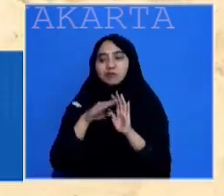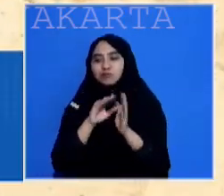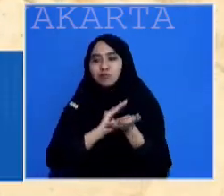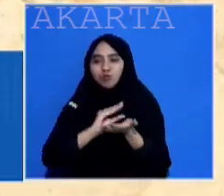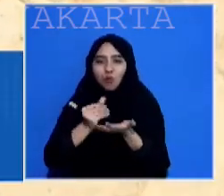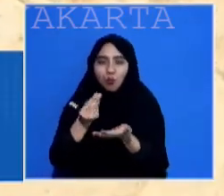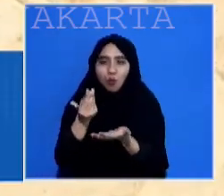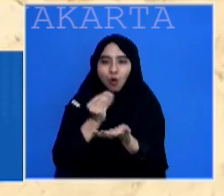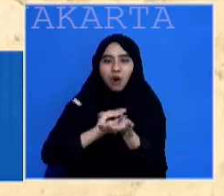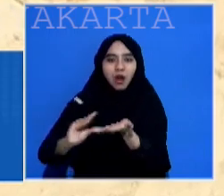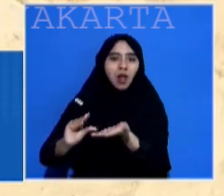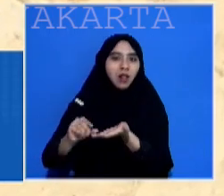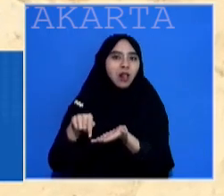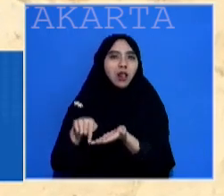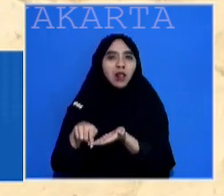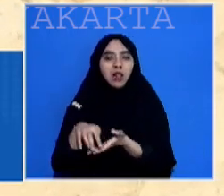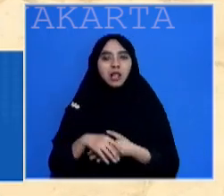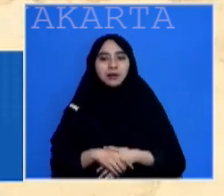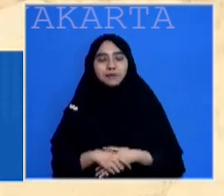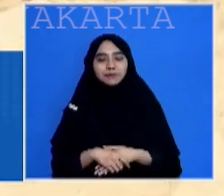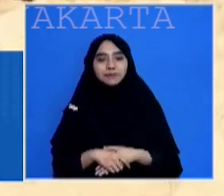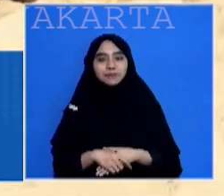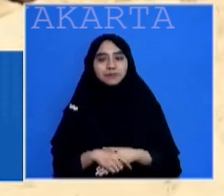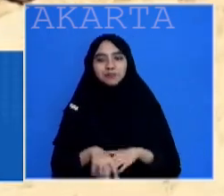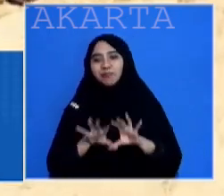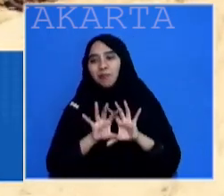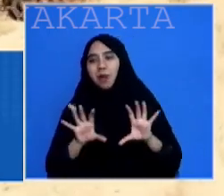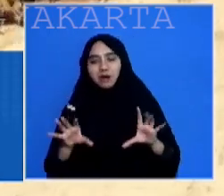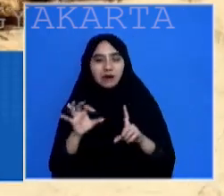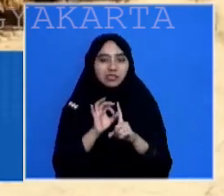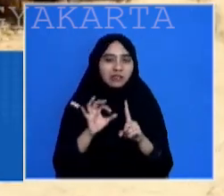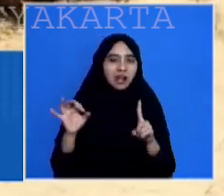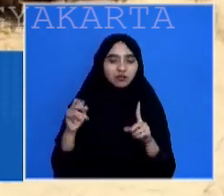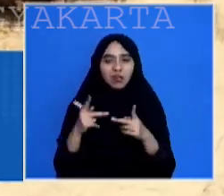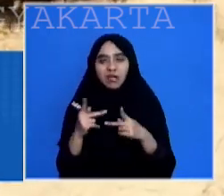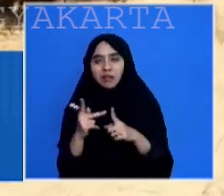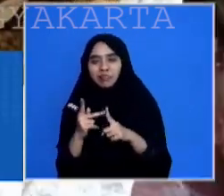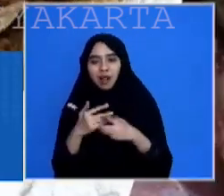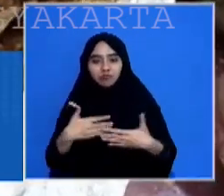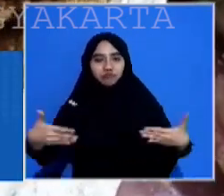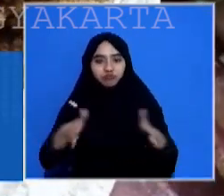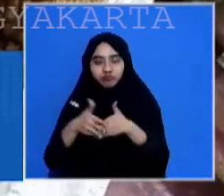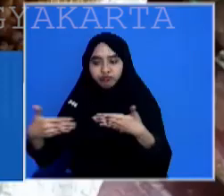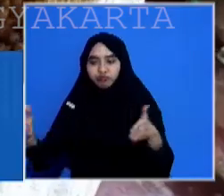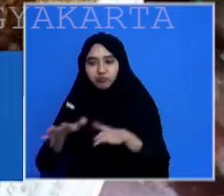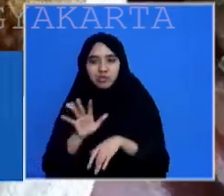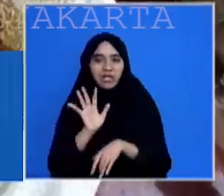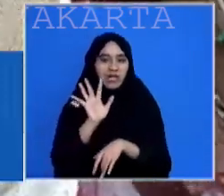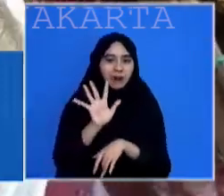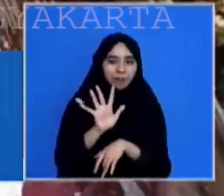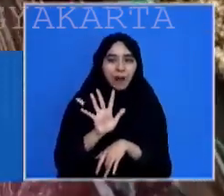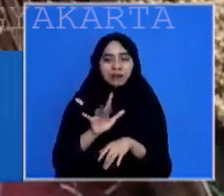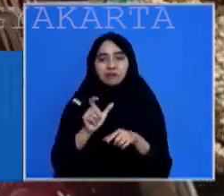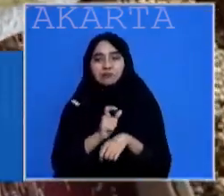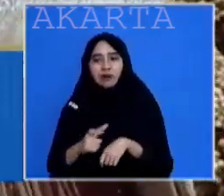kadang tani saking Bulak Sari ngandharaken bilih wonten atusan hektar lahan tanaman sorghum ing sekawan kecamatan, inggih menika Kecamatan